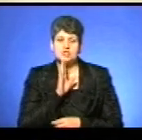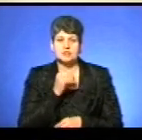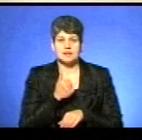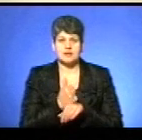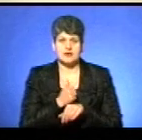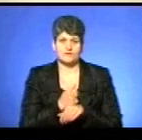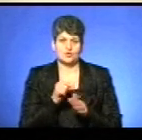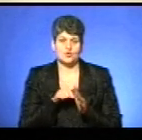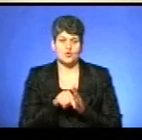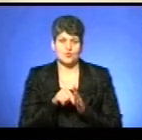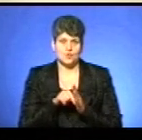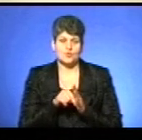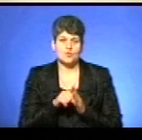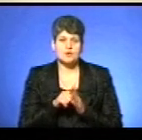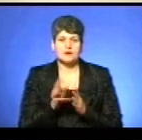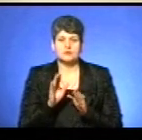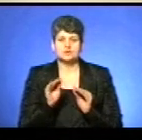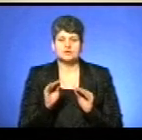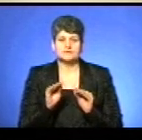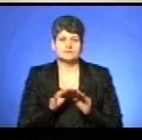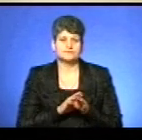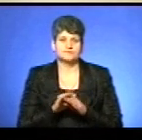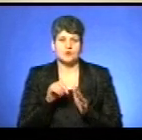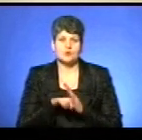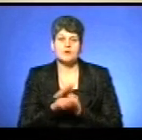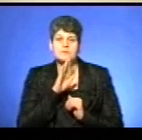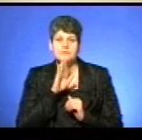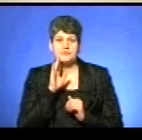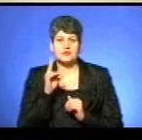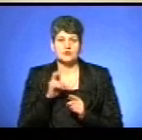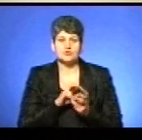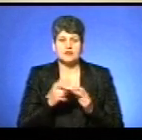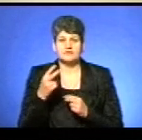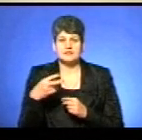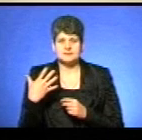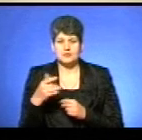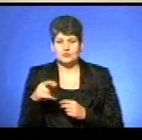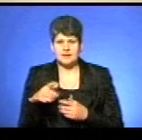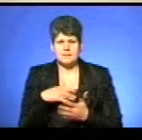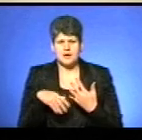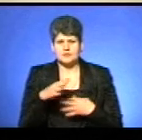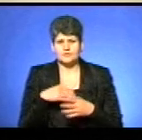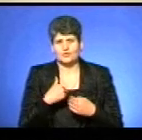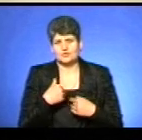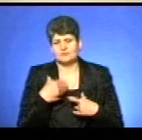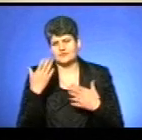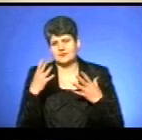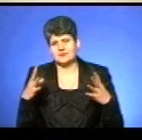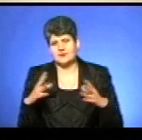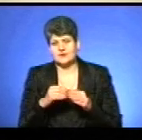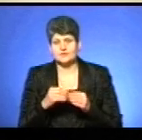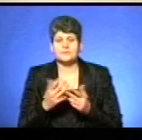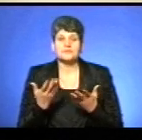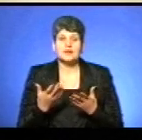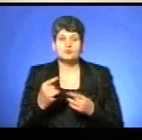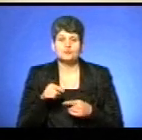Ми шукаємо жінку на головну роль, яка буде грати матір. Шукаємо 25 людей для масових сцен, які хочуть повеселитися разом з нами, зіграти весілля,